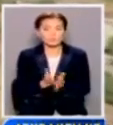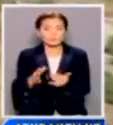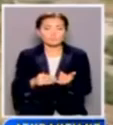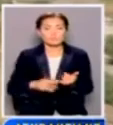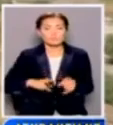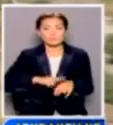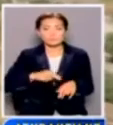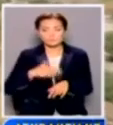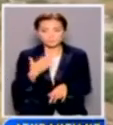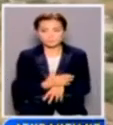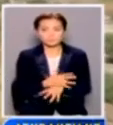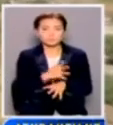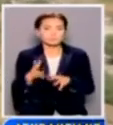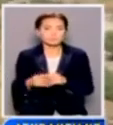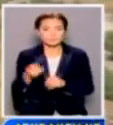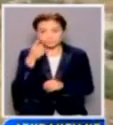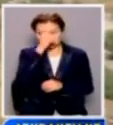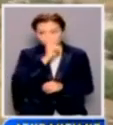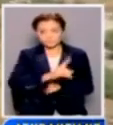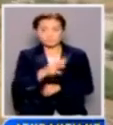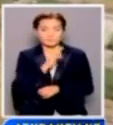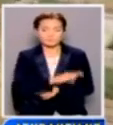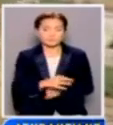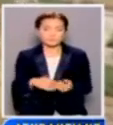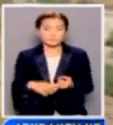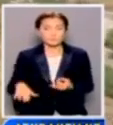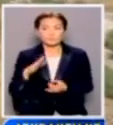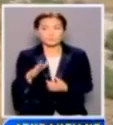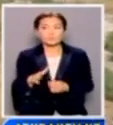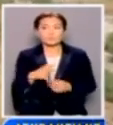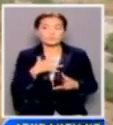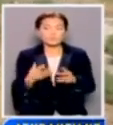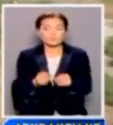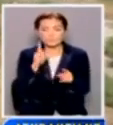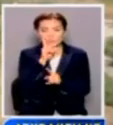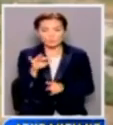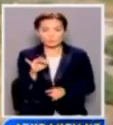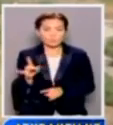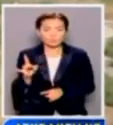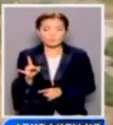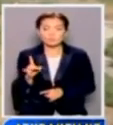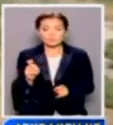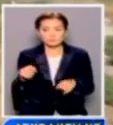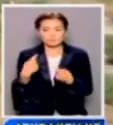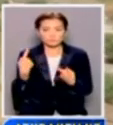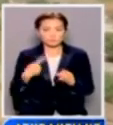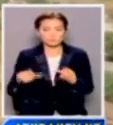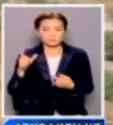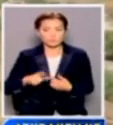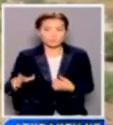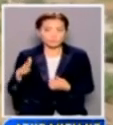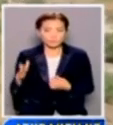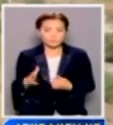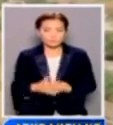земельную инспекцию и в течение одного года освоить эту землю. В противном случае юридически она передается другим лицам